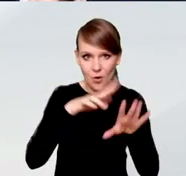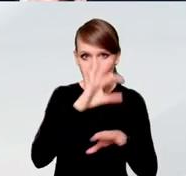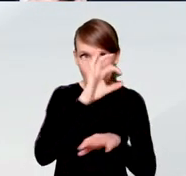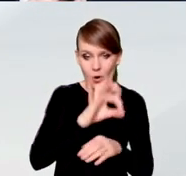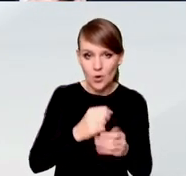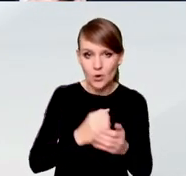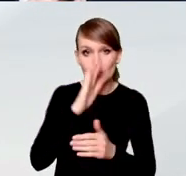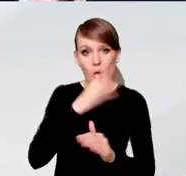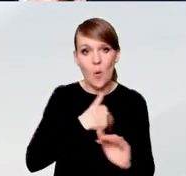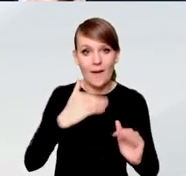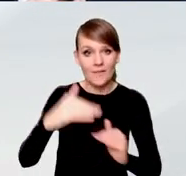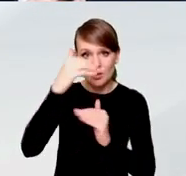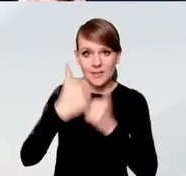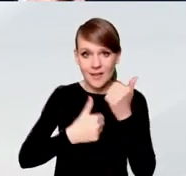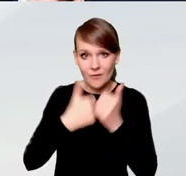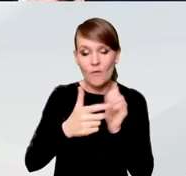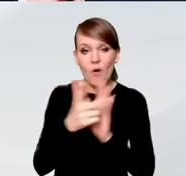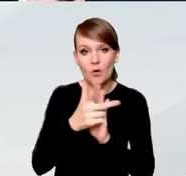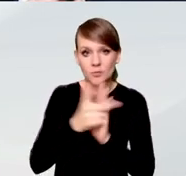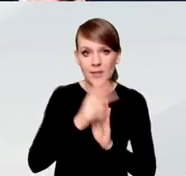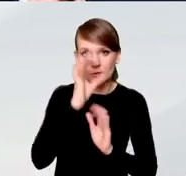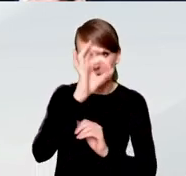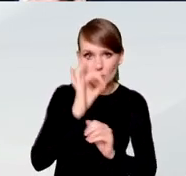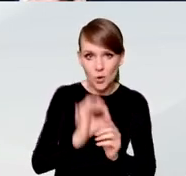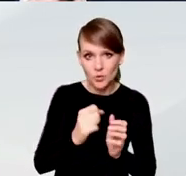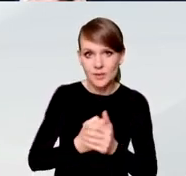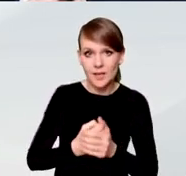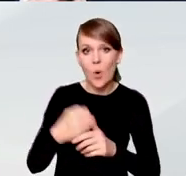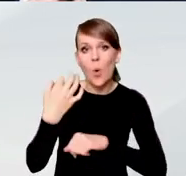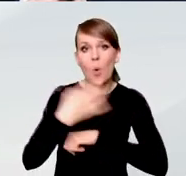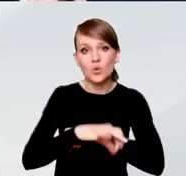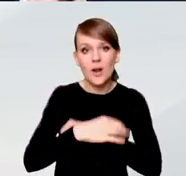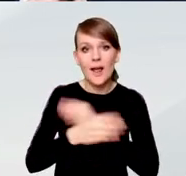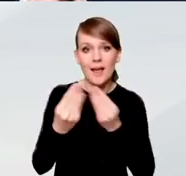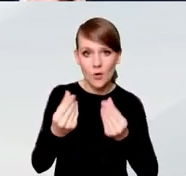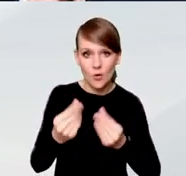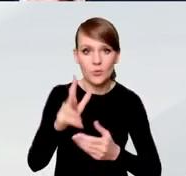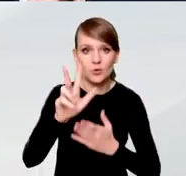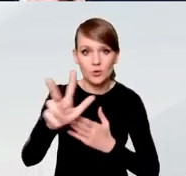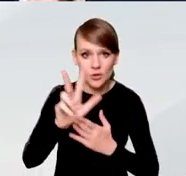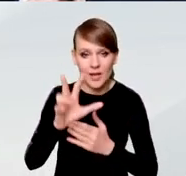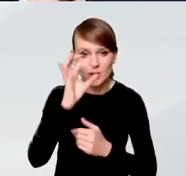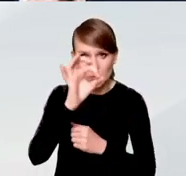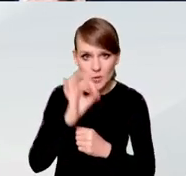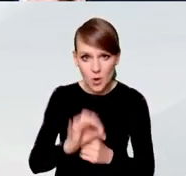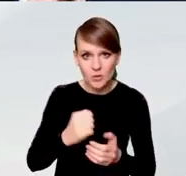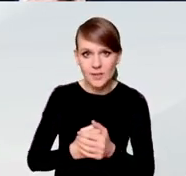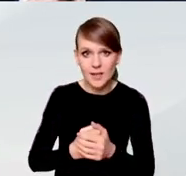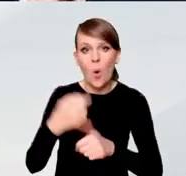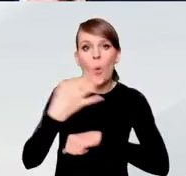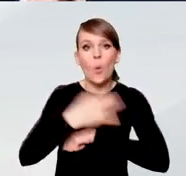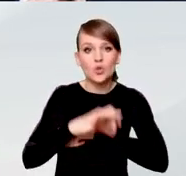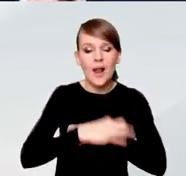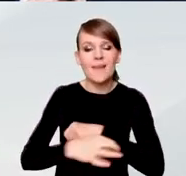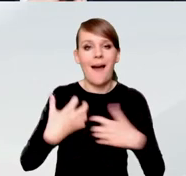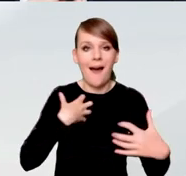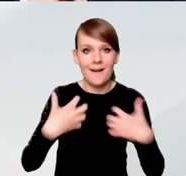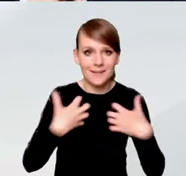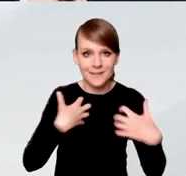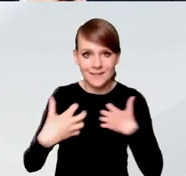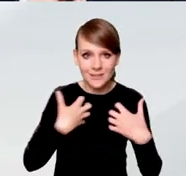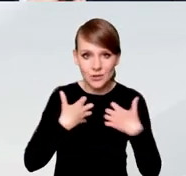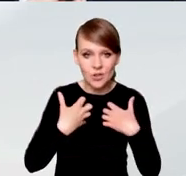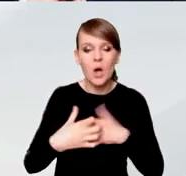szkołach zawodowych 18%, uczelniach ekonomicznych 13%, uczelnie artystyczne i